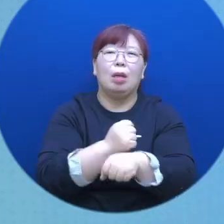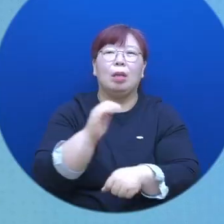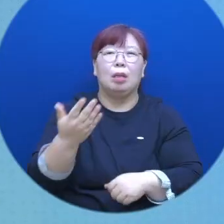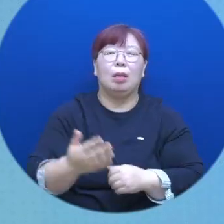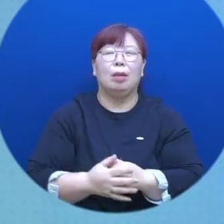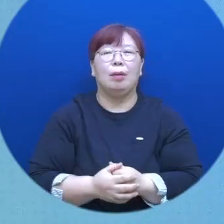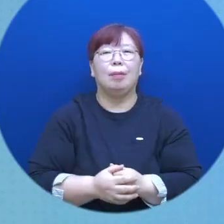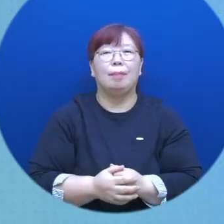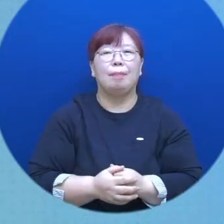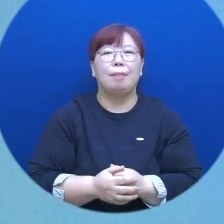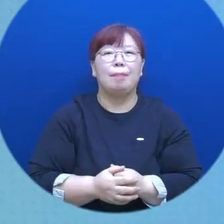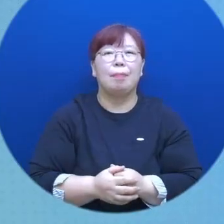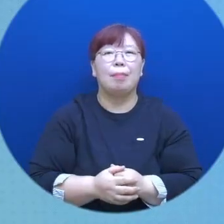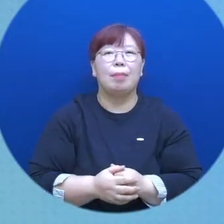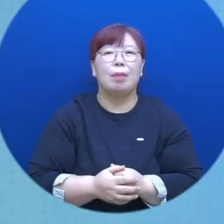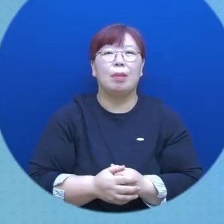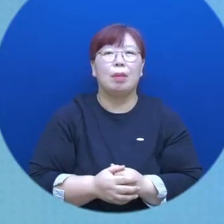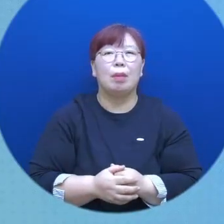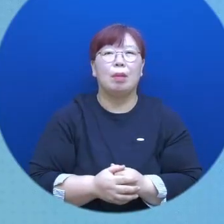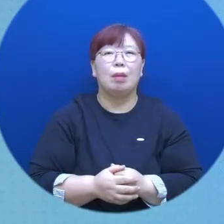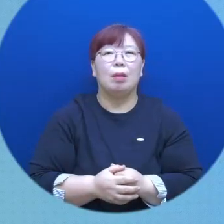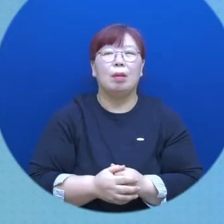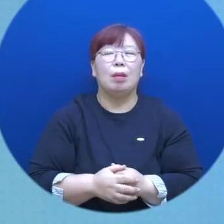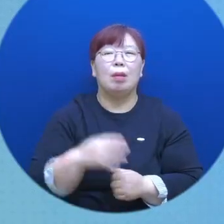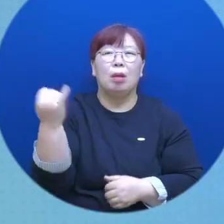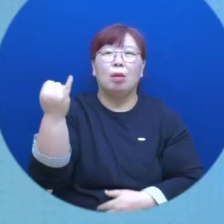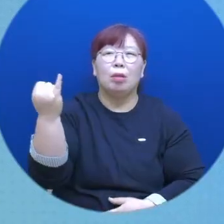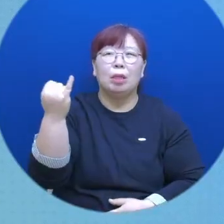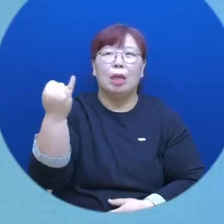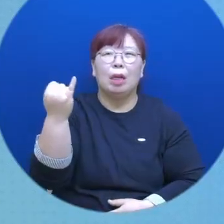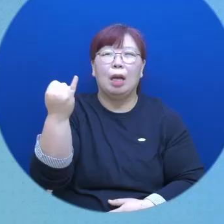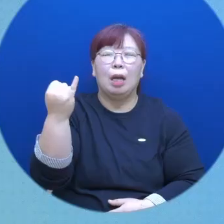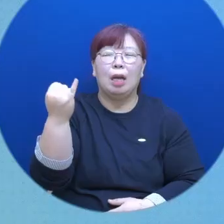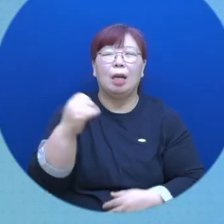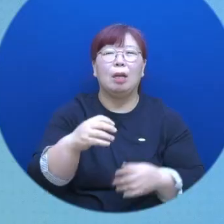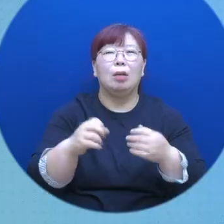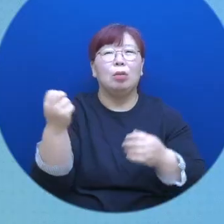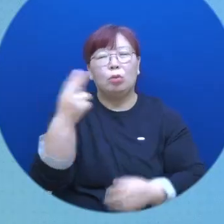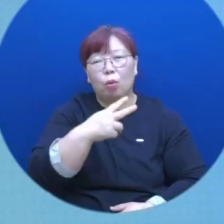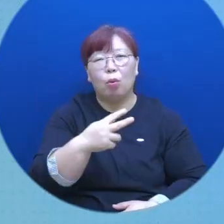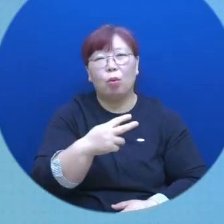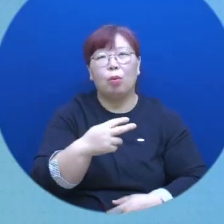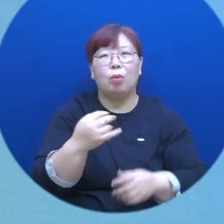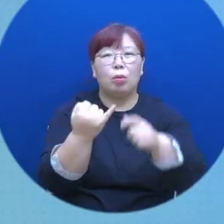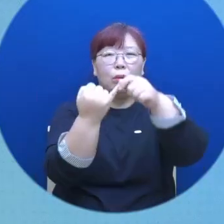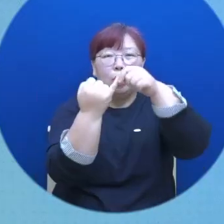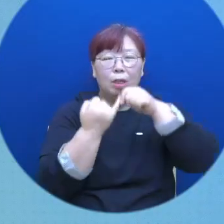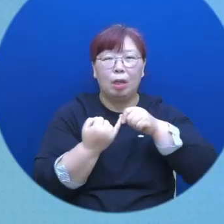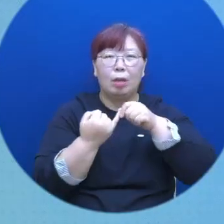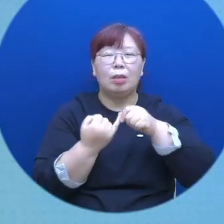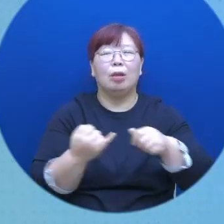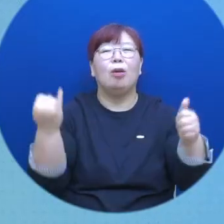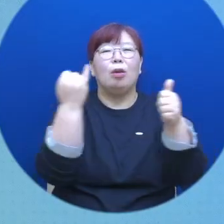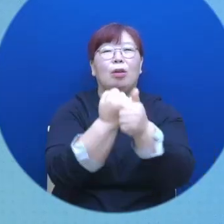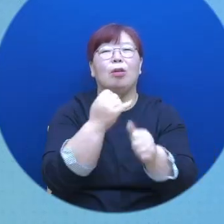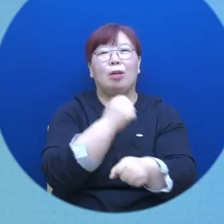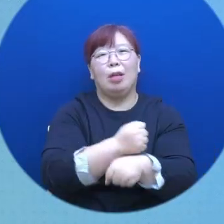데려왔는데 그 중에 하나가 여학생이었어요. 그 여학생과 눈이 맞아가지고 결혼해서 사모가